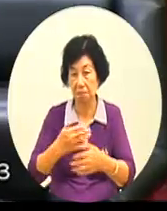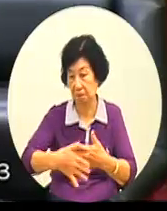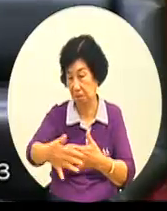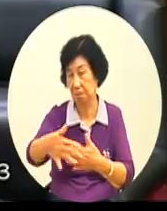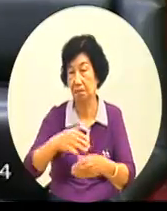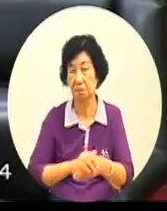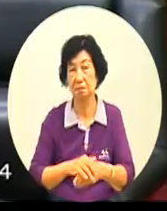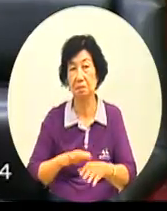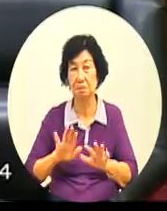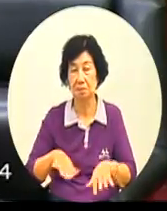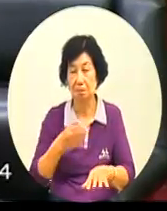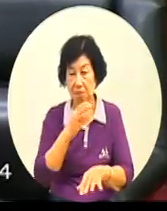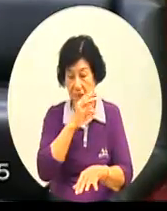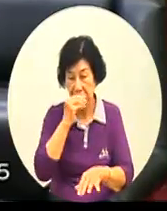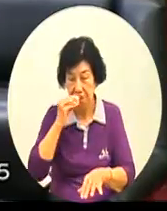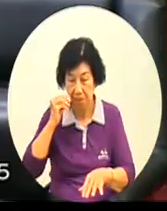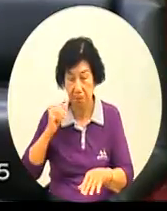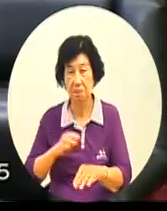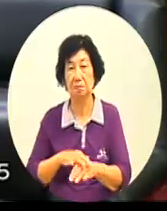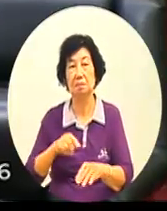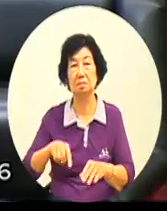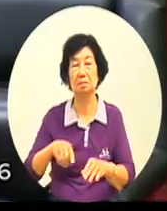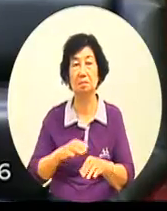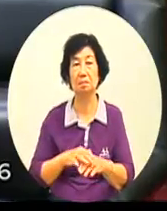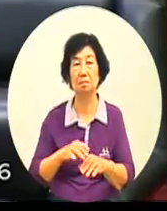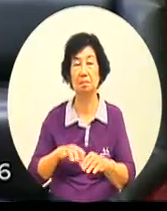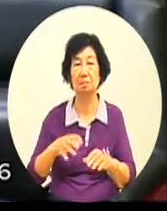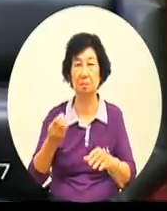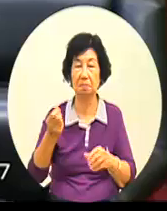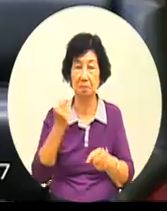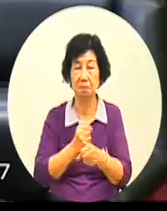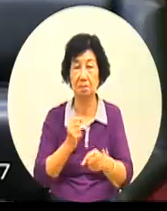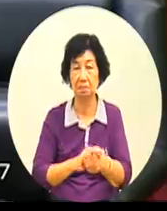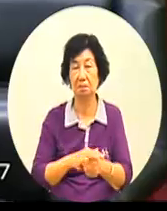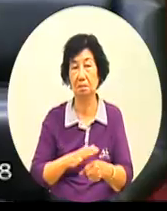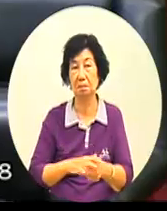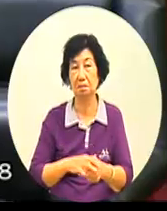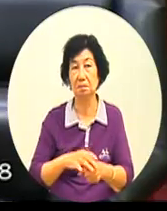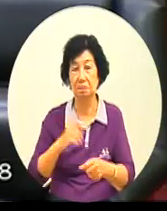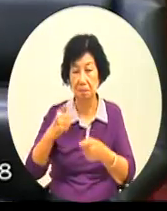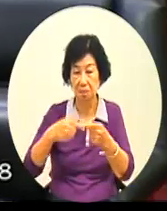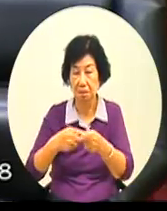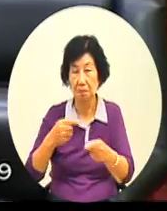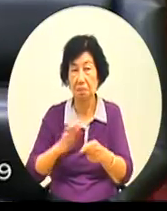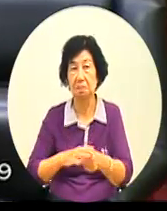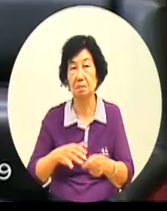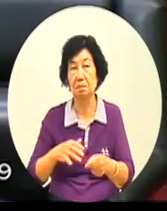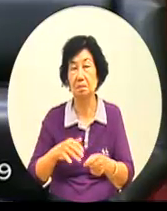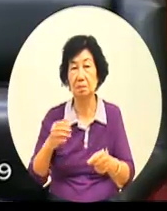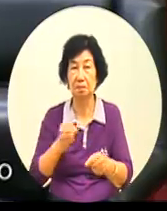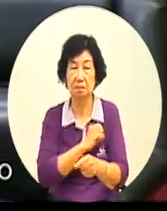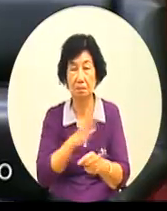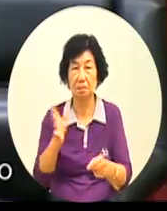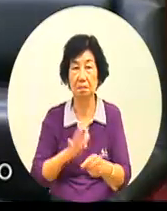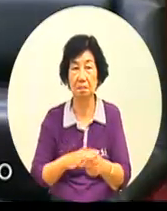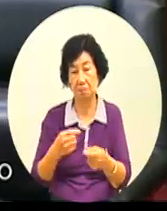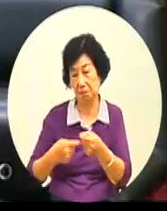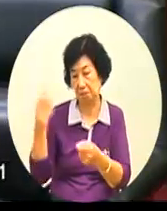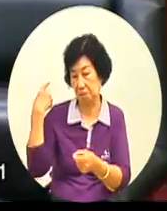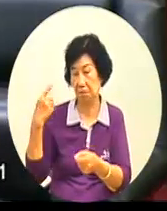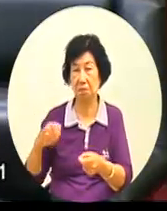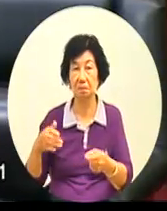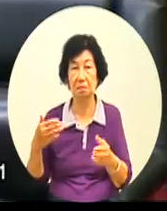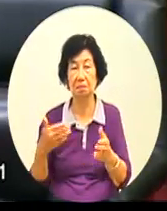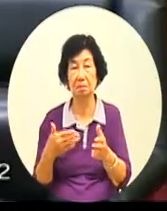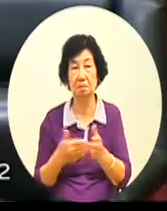后草草就这样子一年又过去了。从去年到今年，好，今